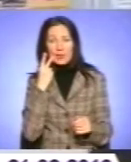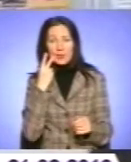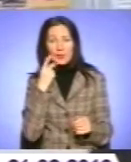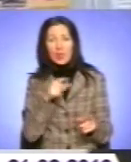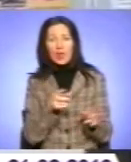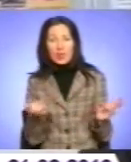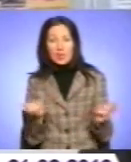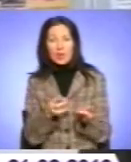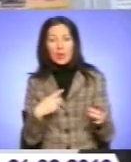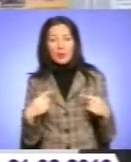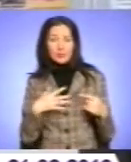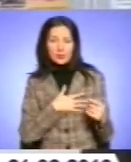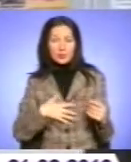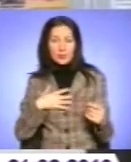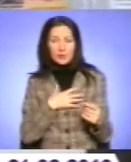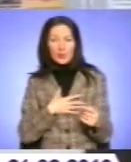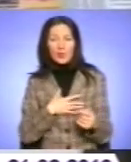слід страждати якимось там